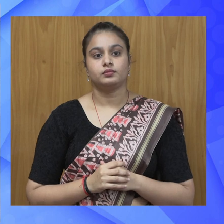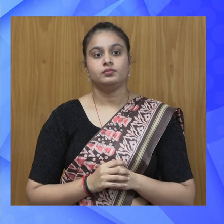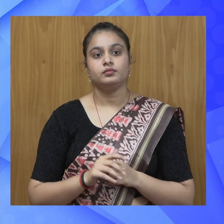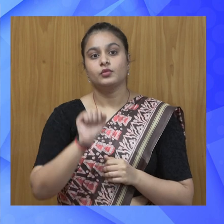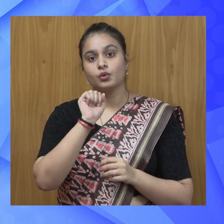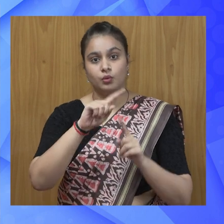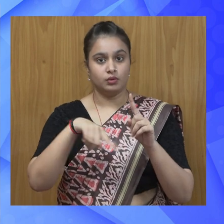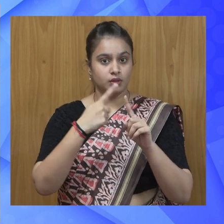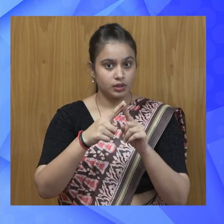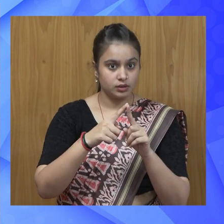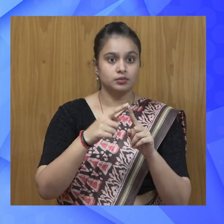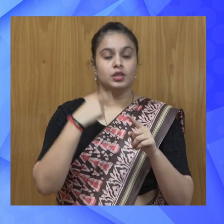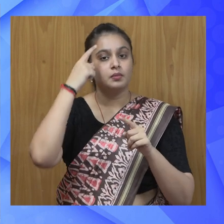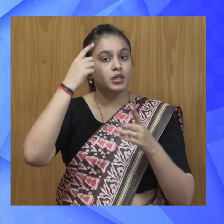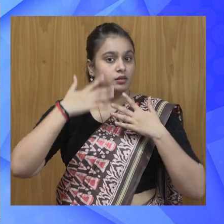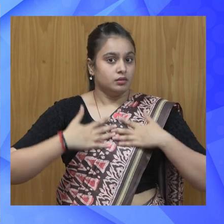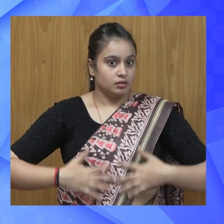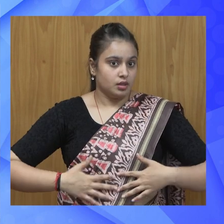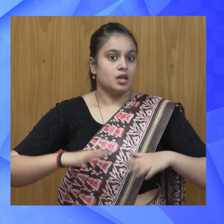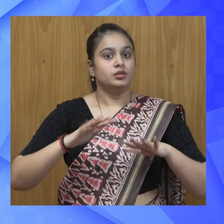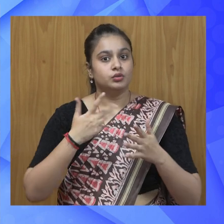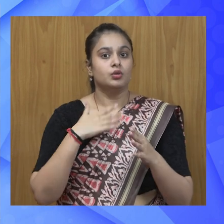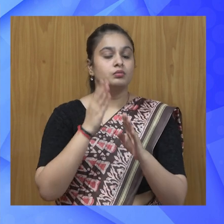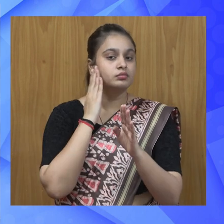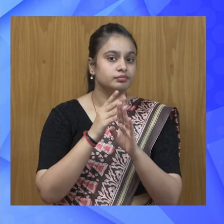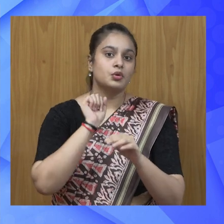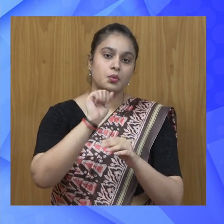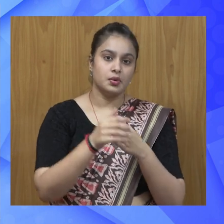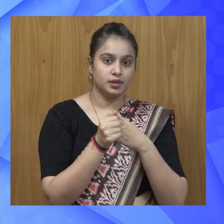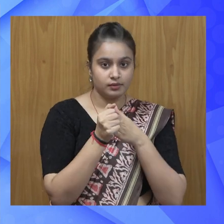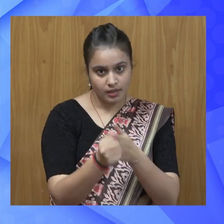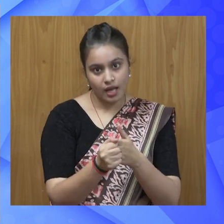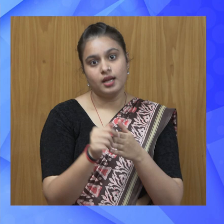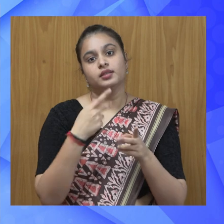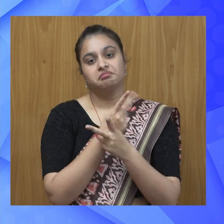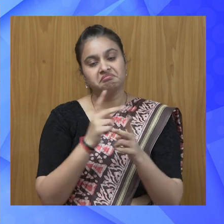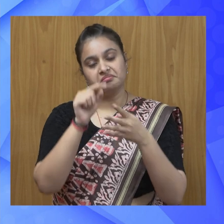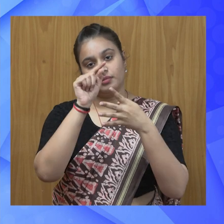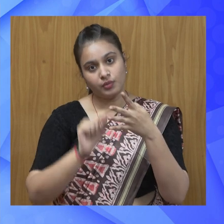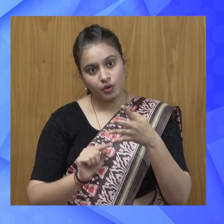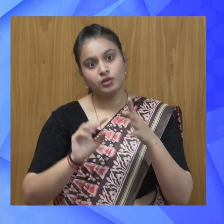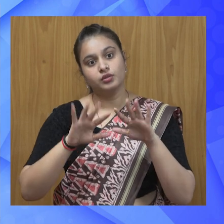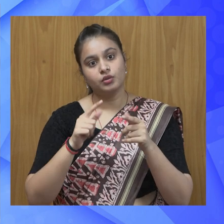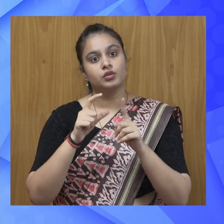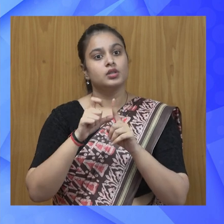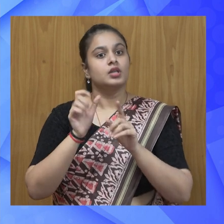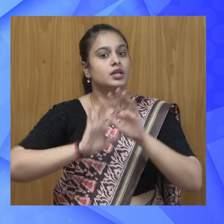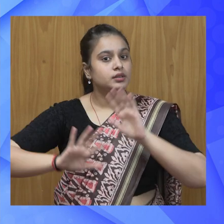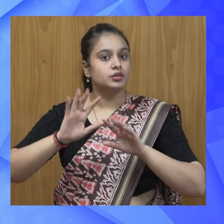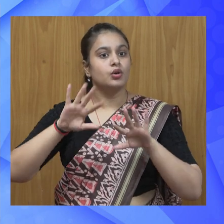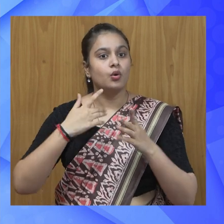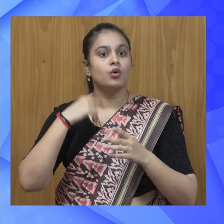your expert insights into mental health, particularly your guidance on managing stress, anxiety, and